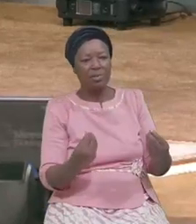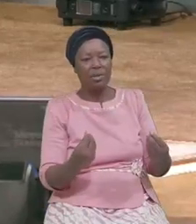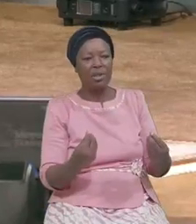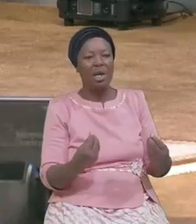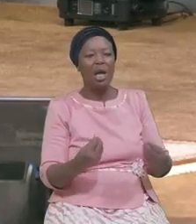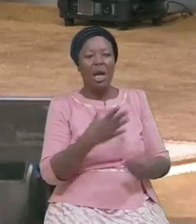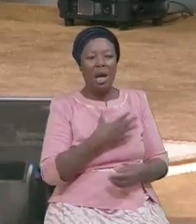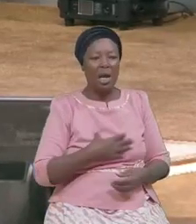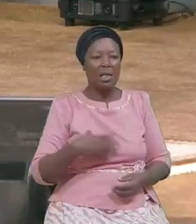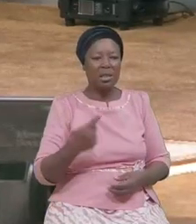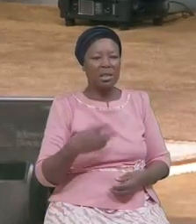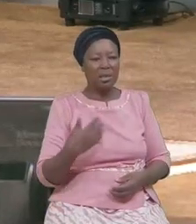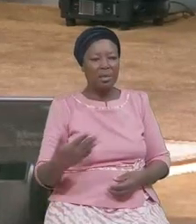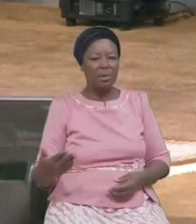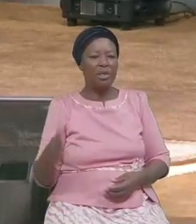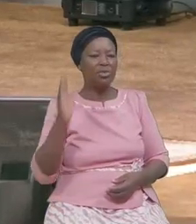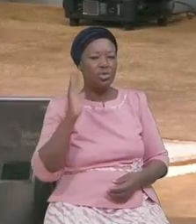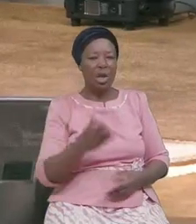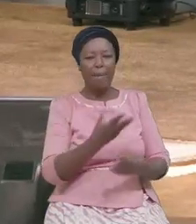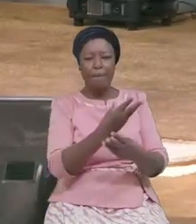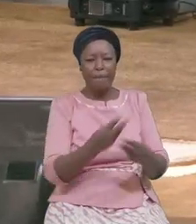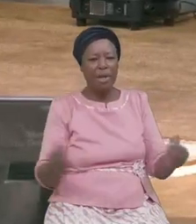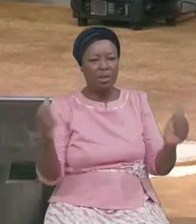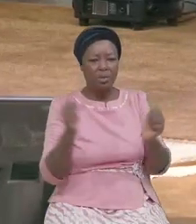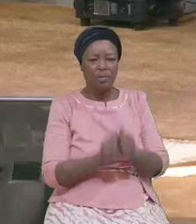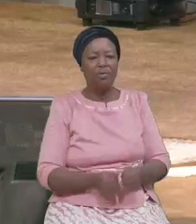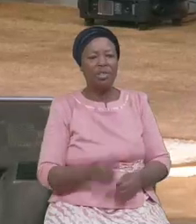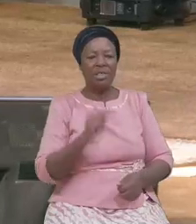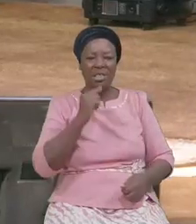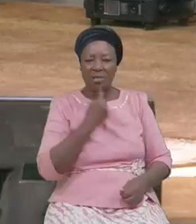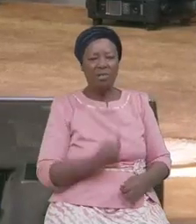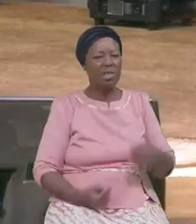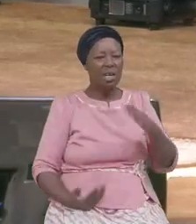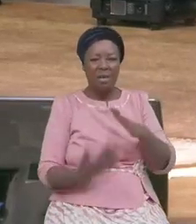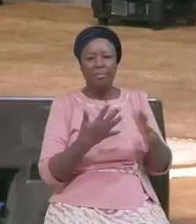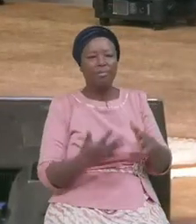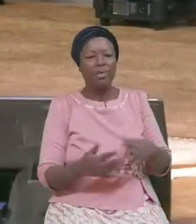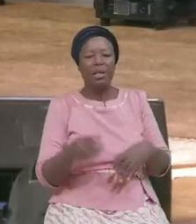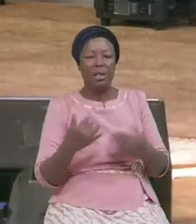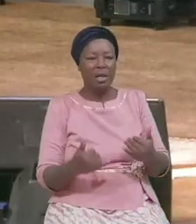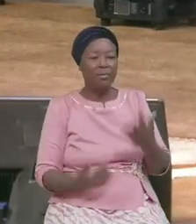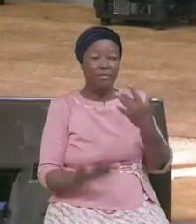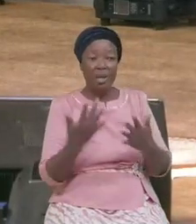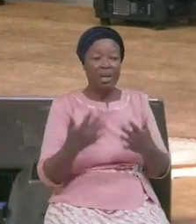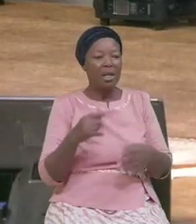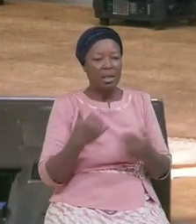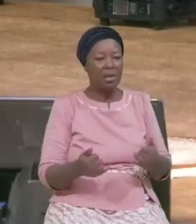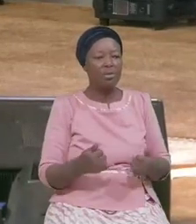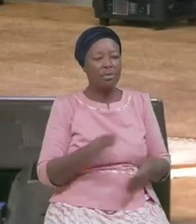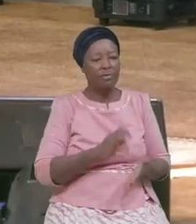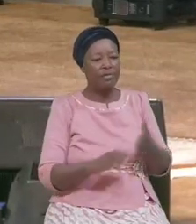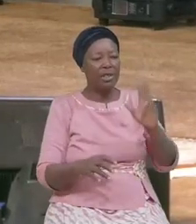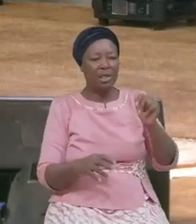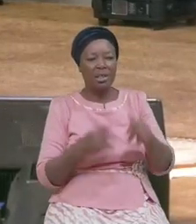éléments embrasés se fondront. Verset 13. Il dit, mais